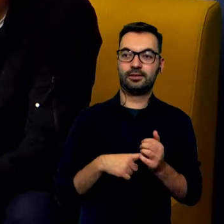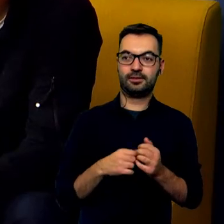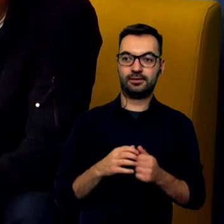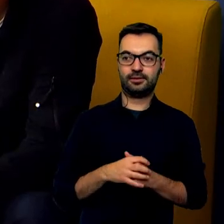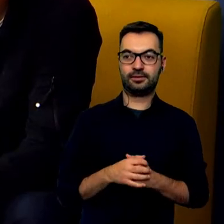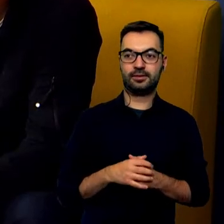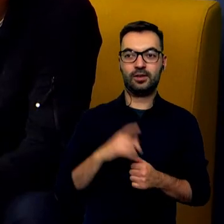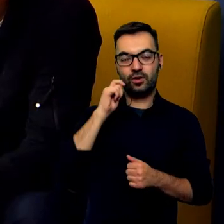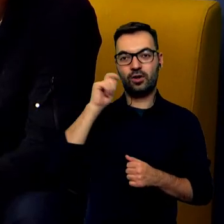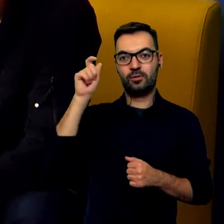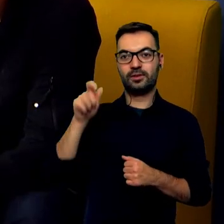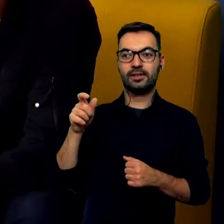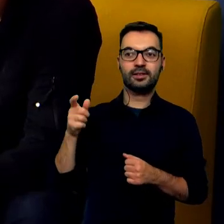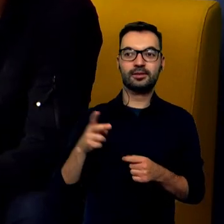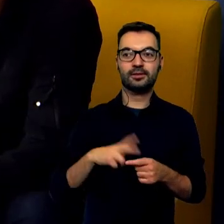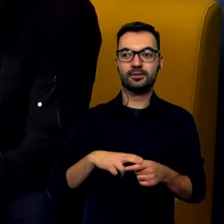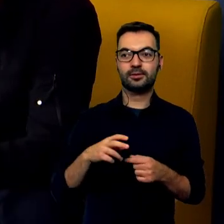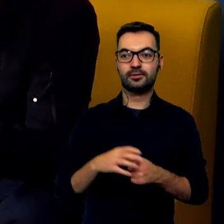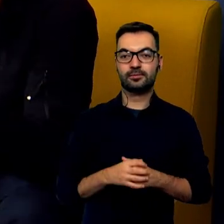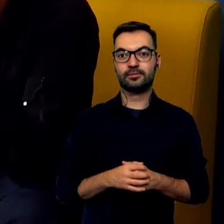to kobieta,